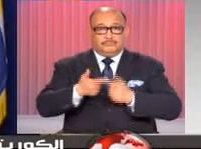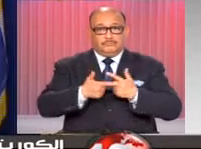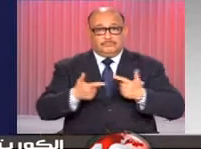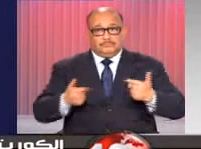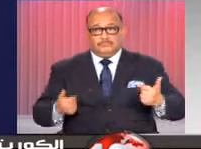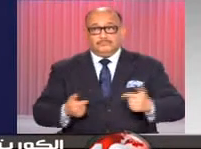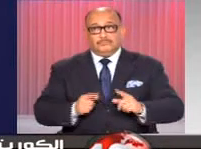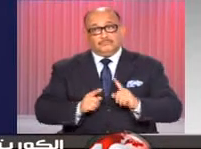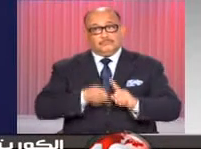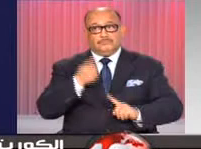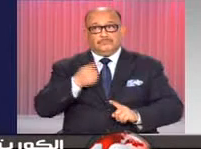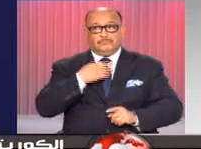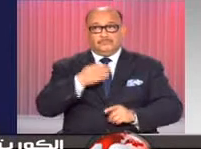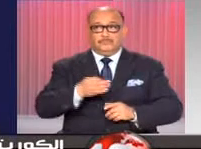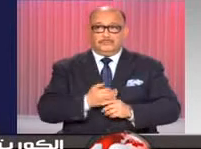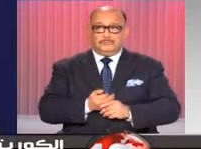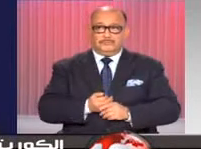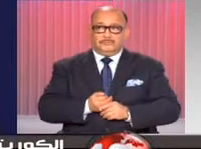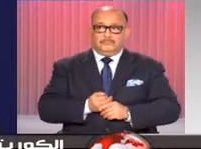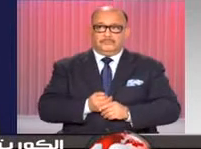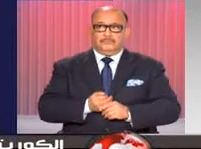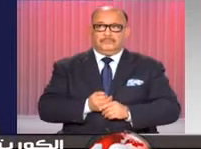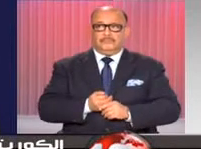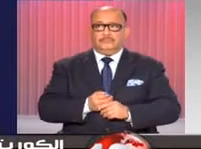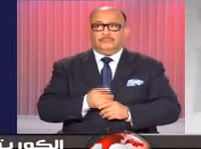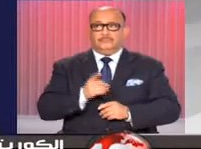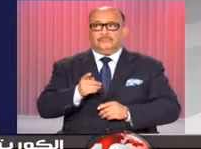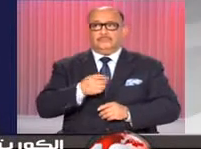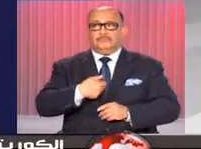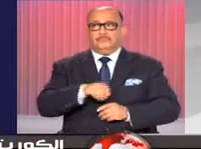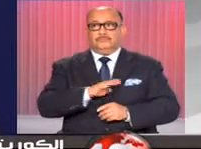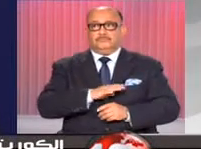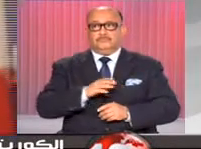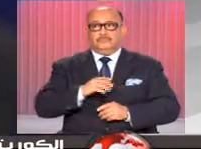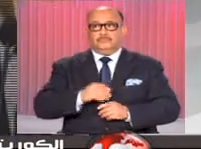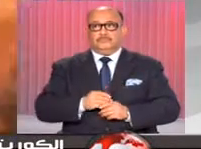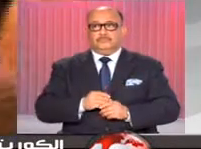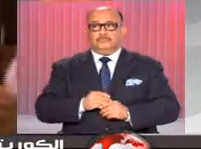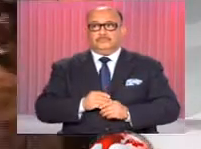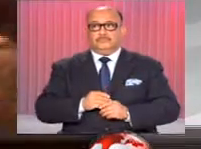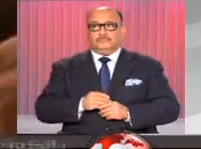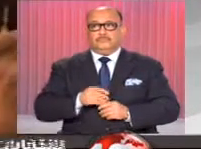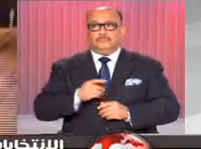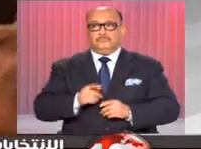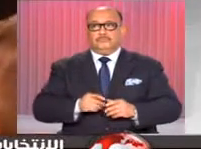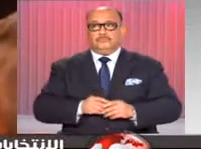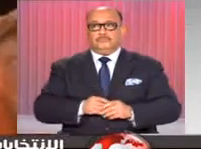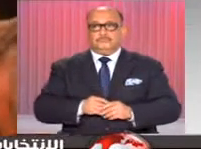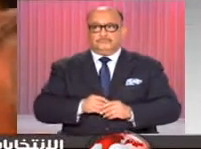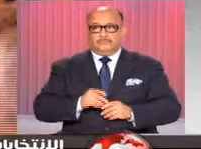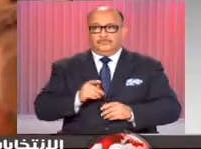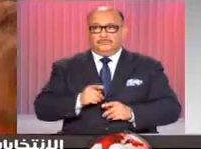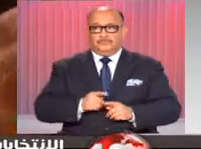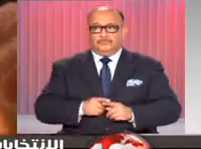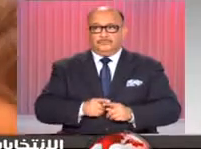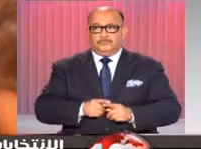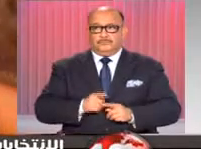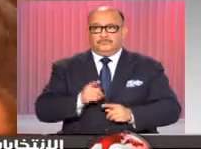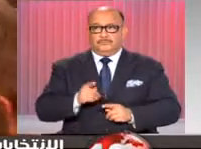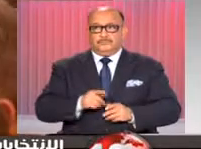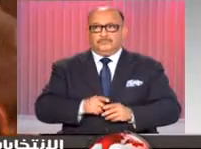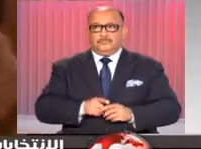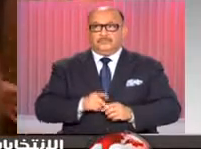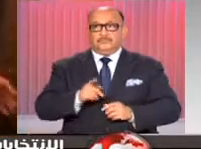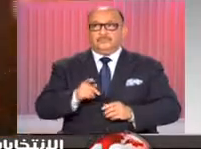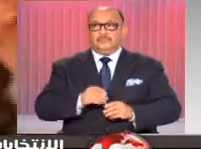على شركة سوني بيكتشرز، وهو اتهام نفته كوريا الشمالية. وفي كرواتيا تبوح صناديق الاقتراع